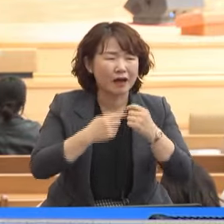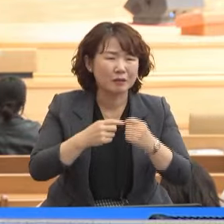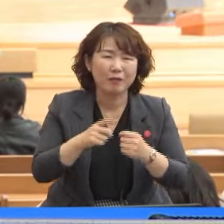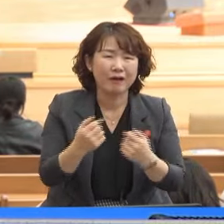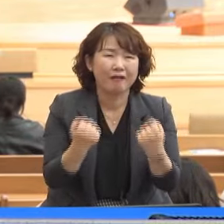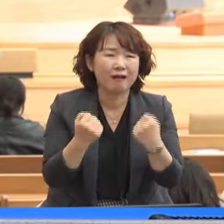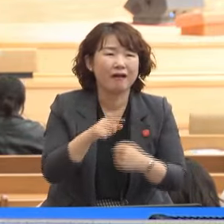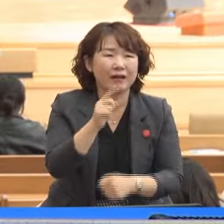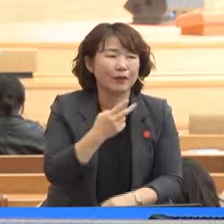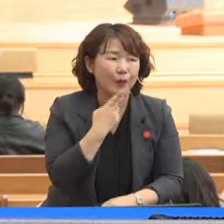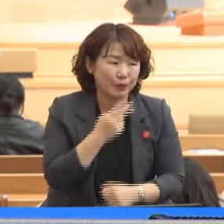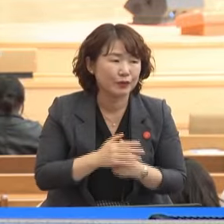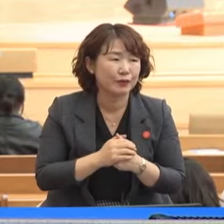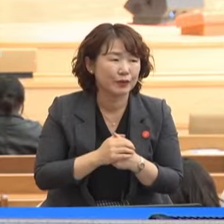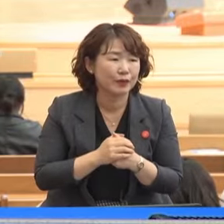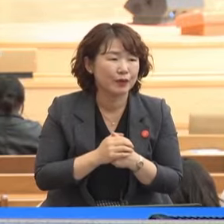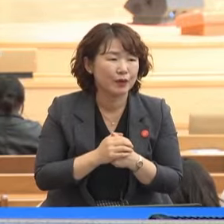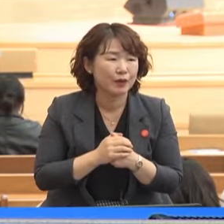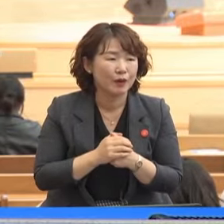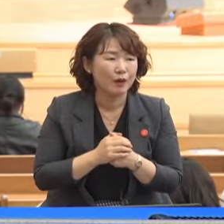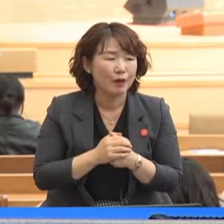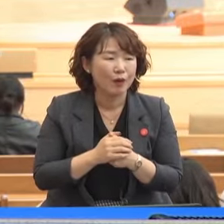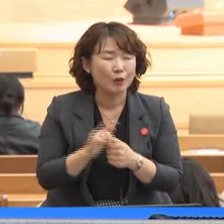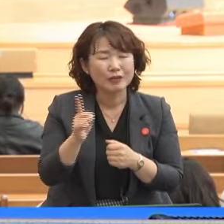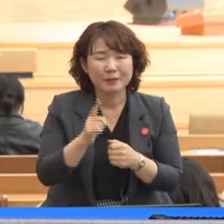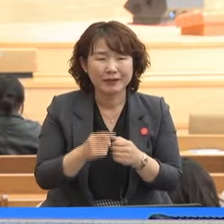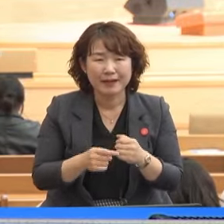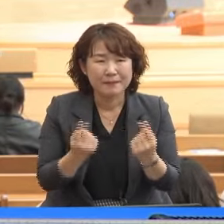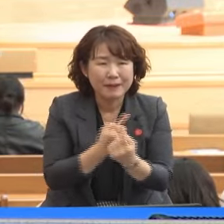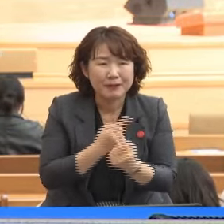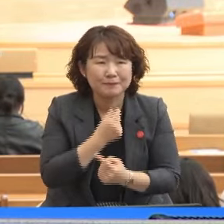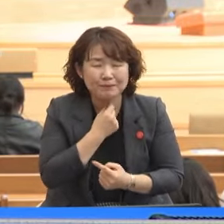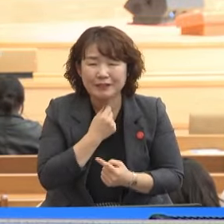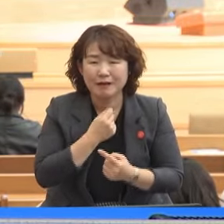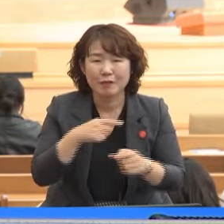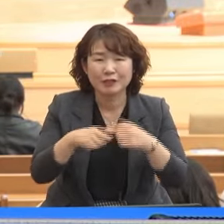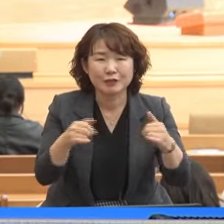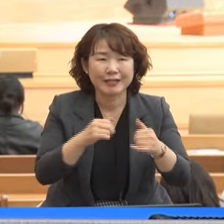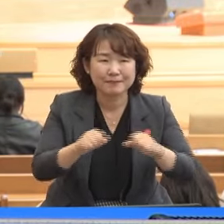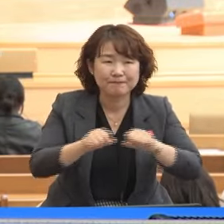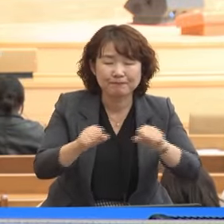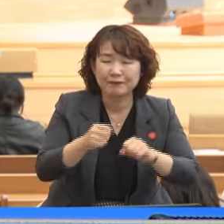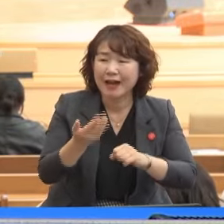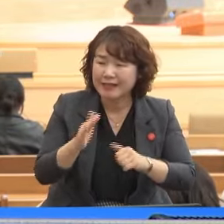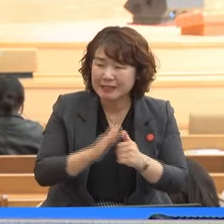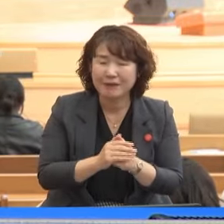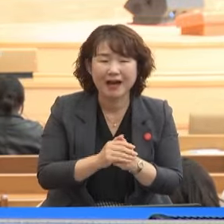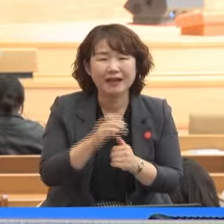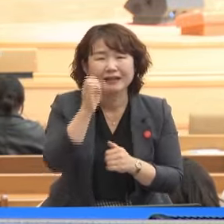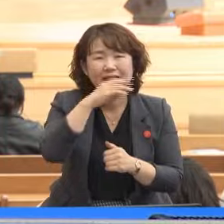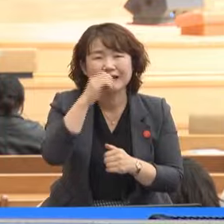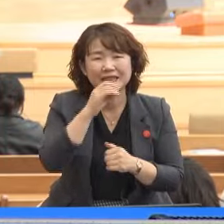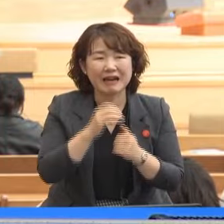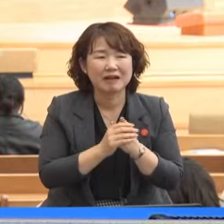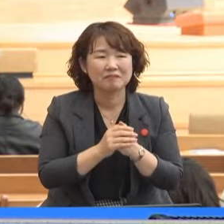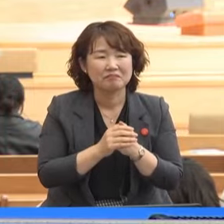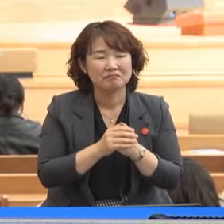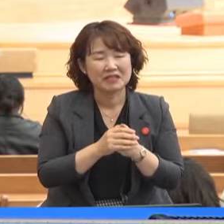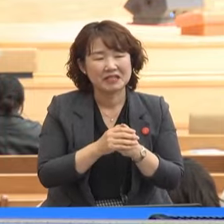없죠. 어떻게 뭐 개선해보겠다고 지도자들이 하지만 덕지덕지 막 누더기를 붙인